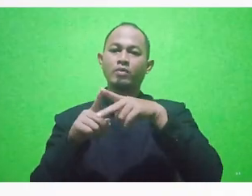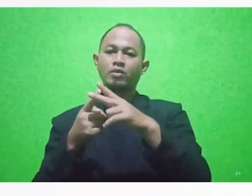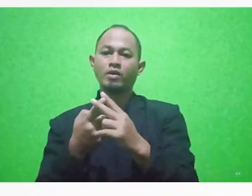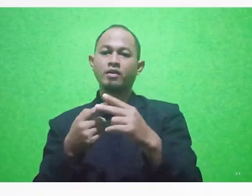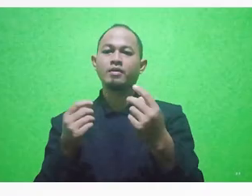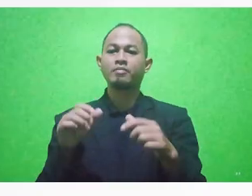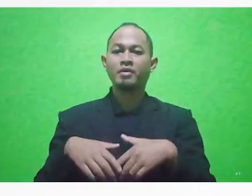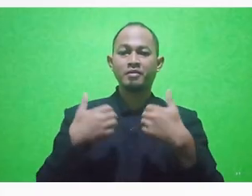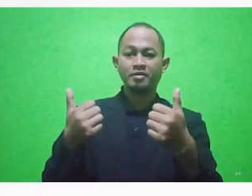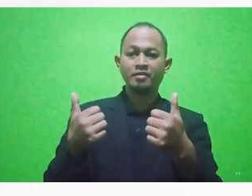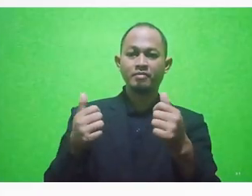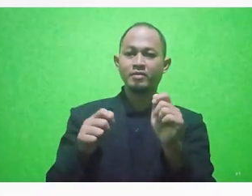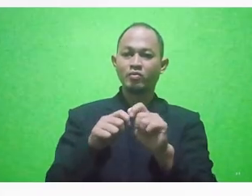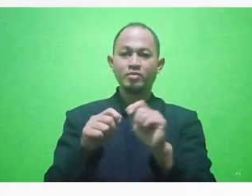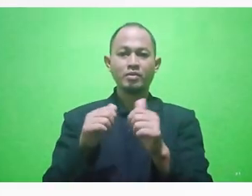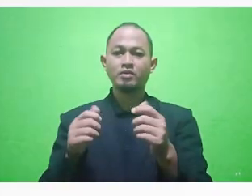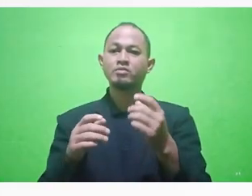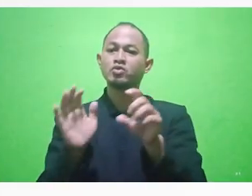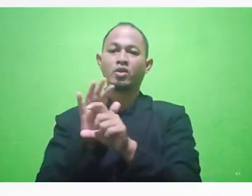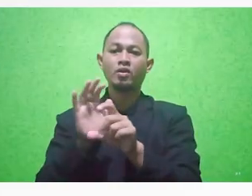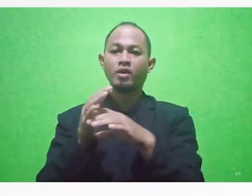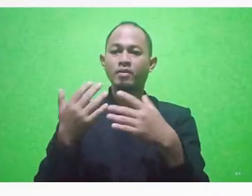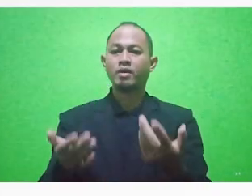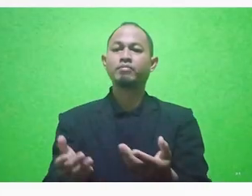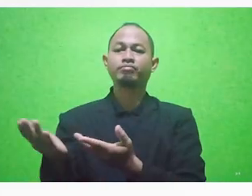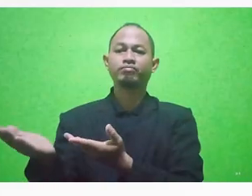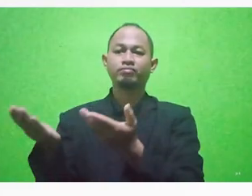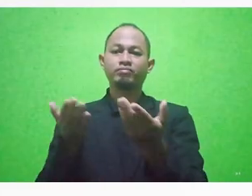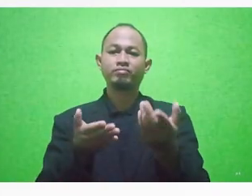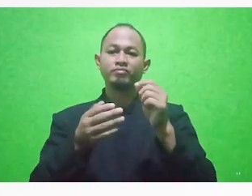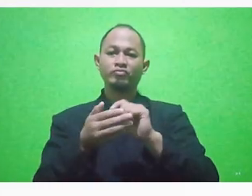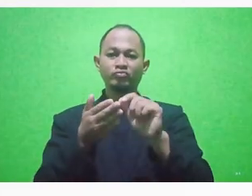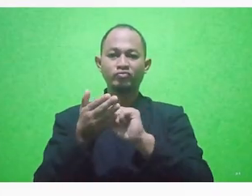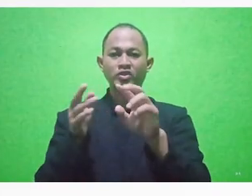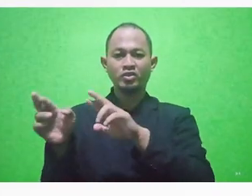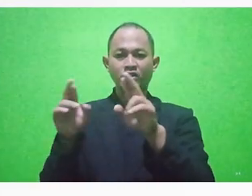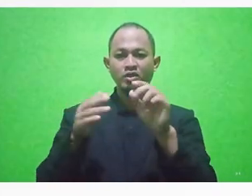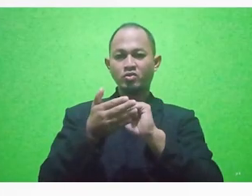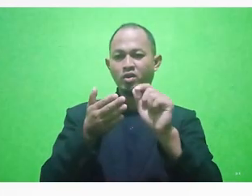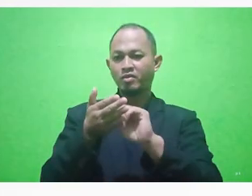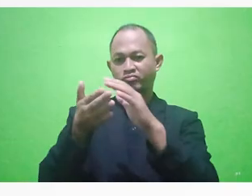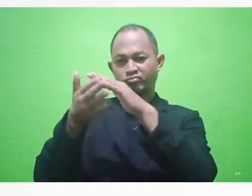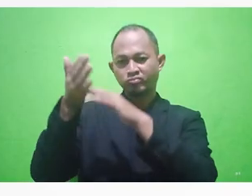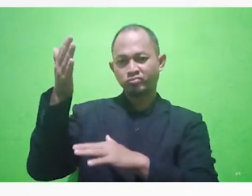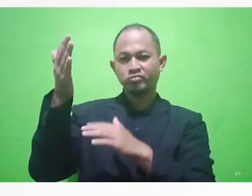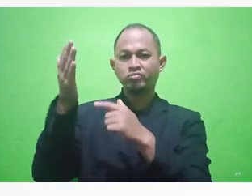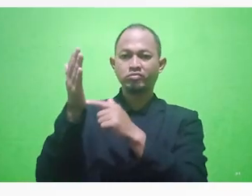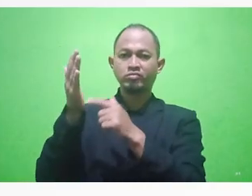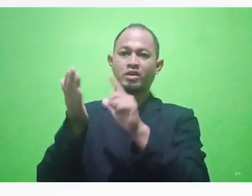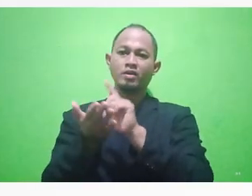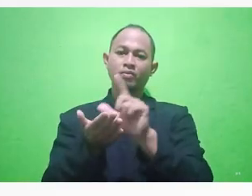peraturan dan kebijakan. Misalnya, menyertakan tindakan rencana adaptasi dalam rencana tahunan satuan